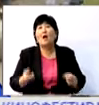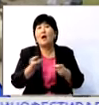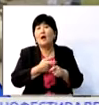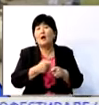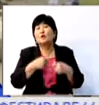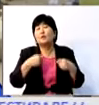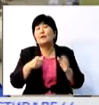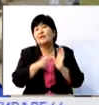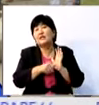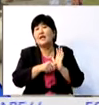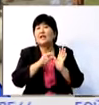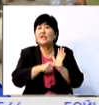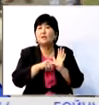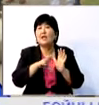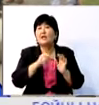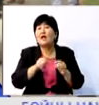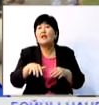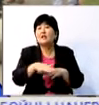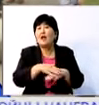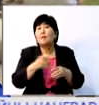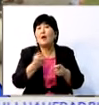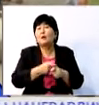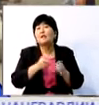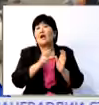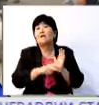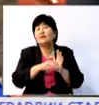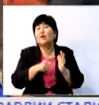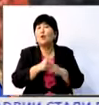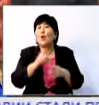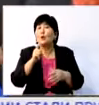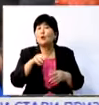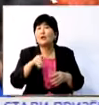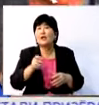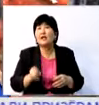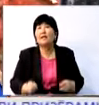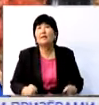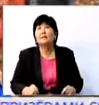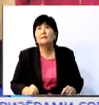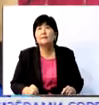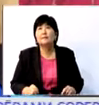Картофель продают по 60-70 тенге. На базаре картошка от 80 до 100 тенге.